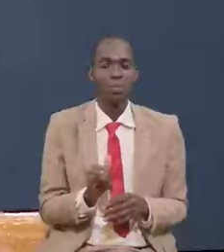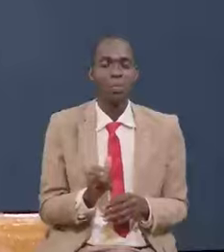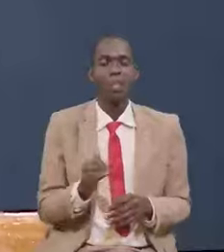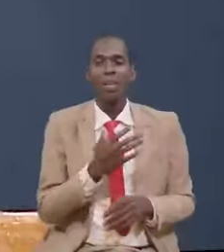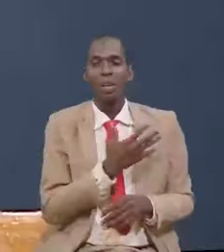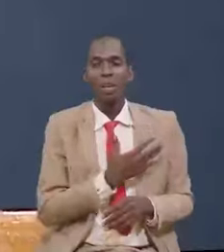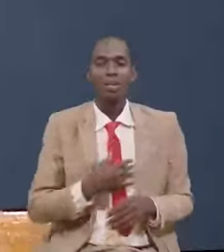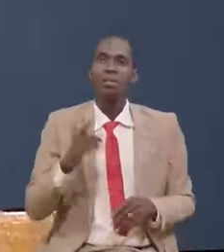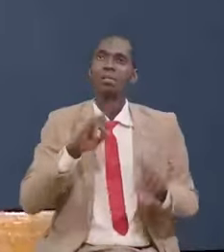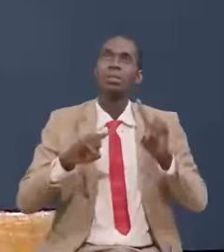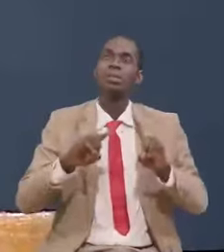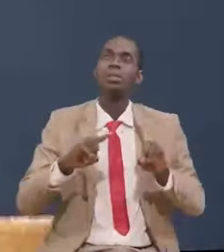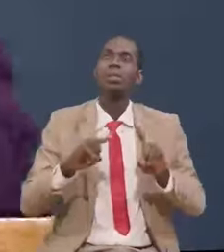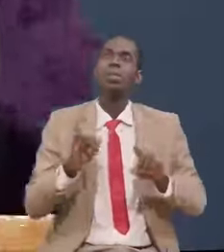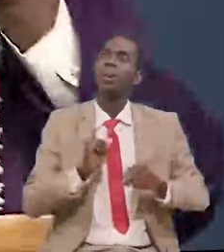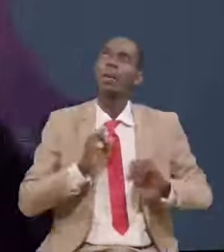j'abandonne tout.